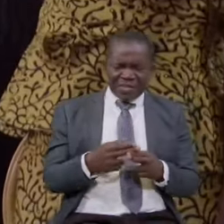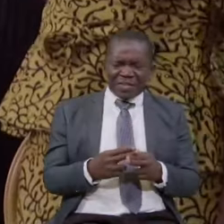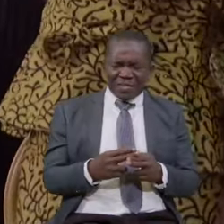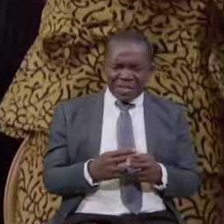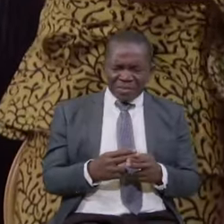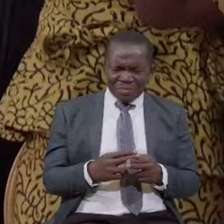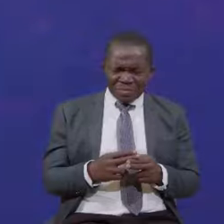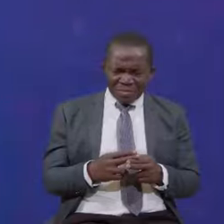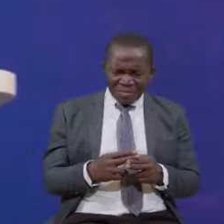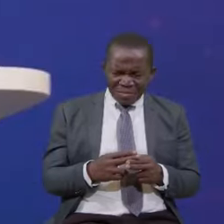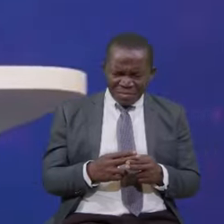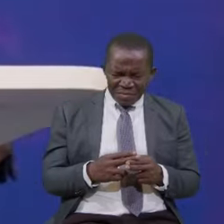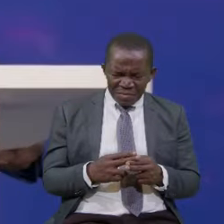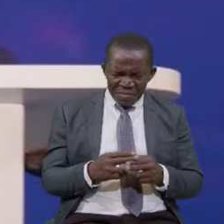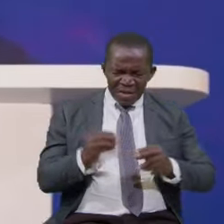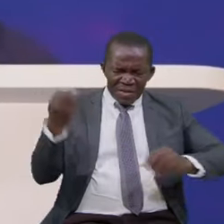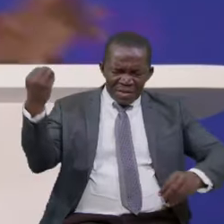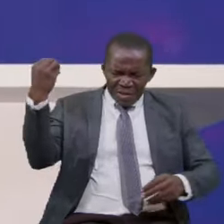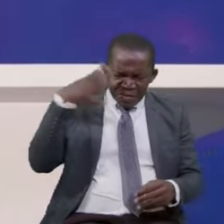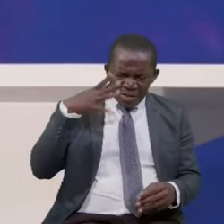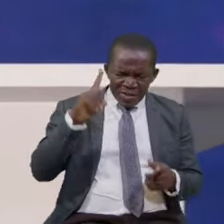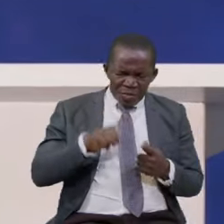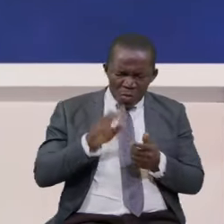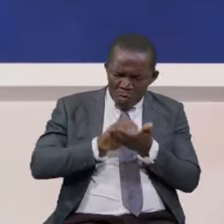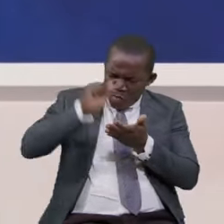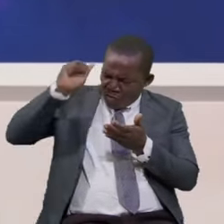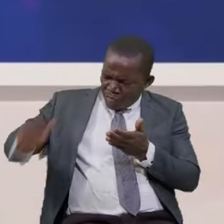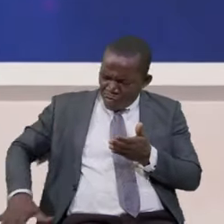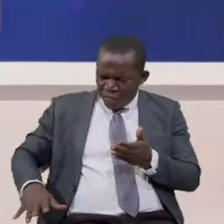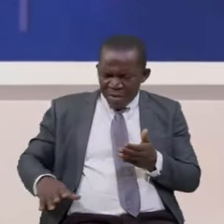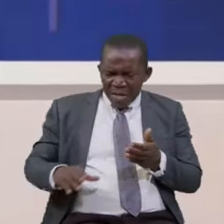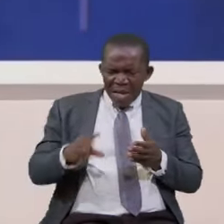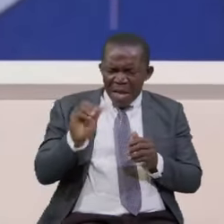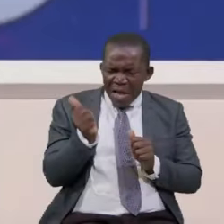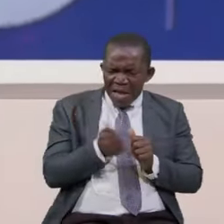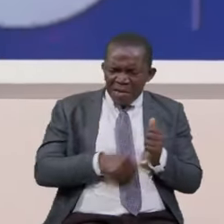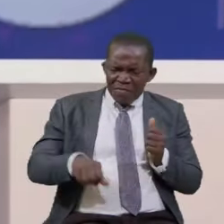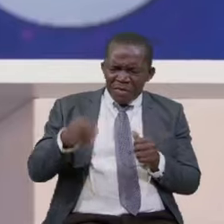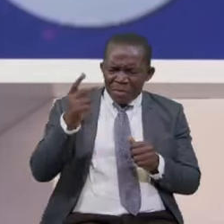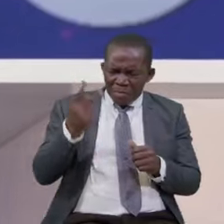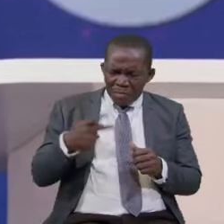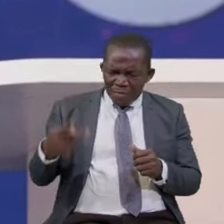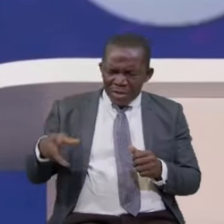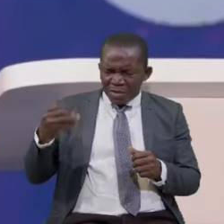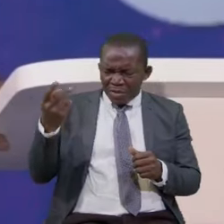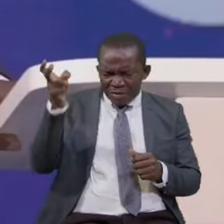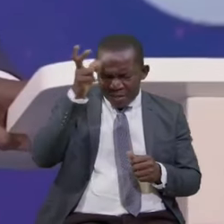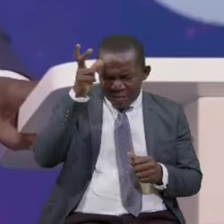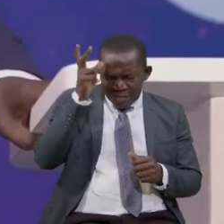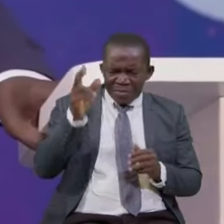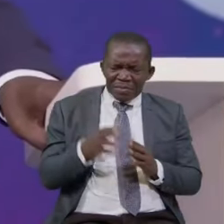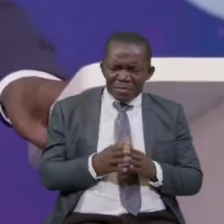Jésus ta grâce pour ôter tout obstac toute pierre